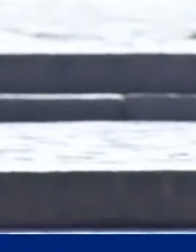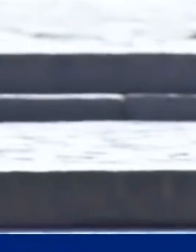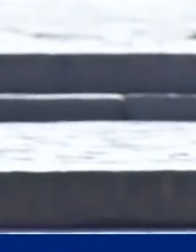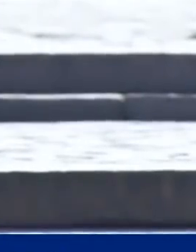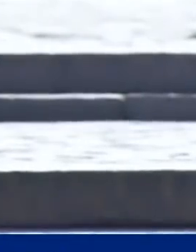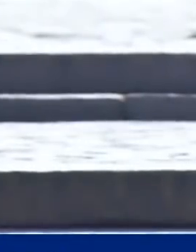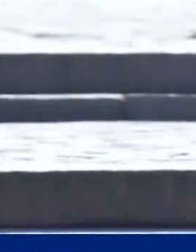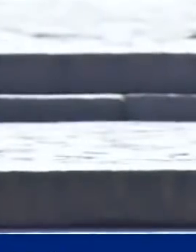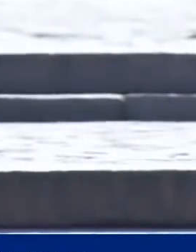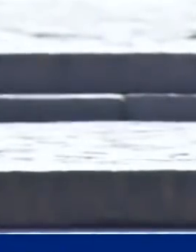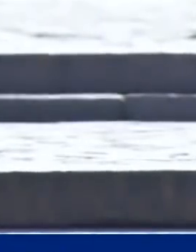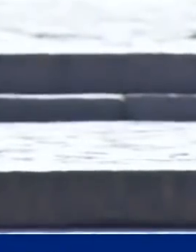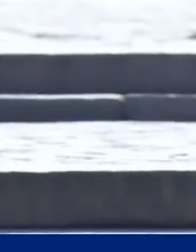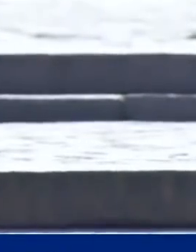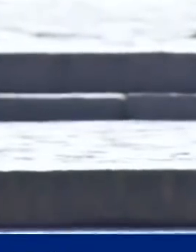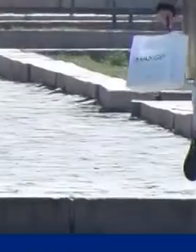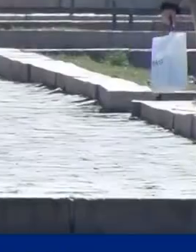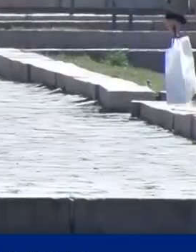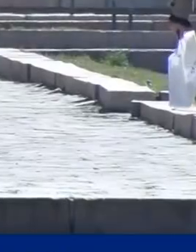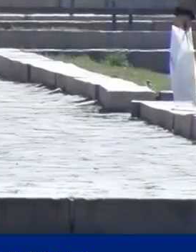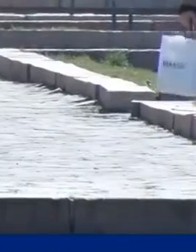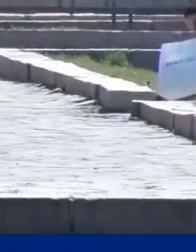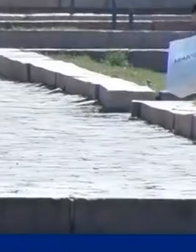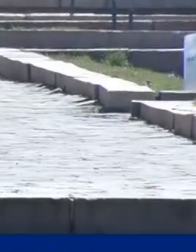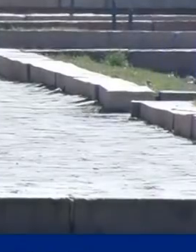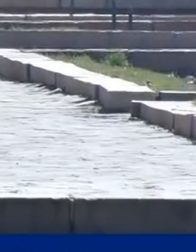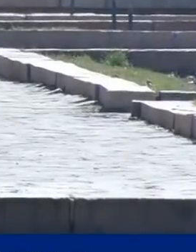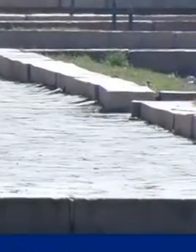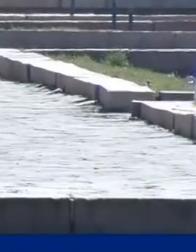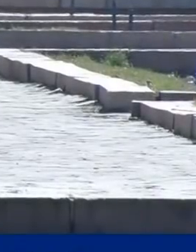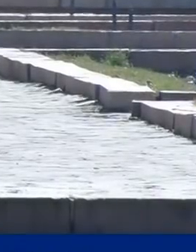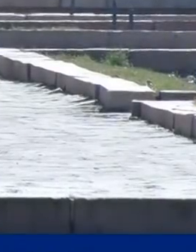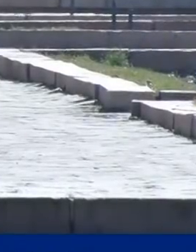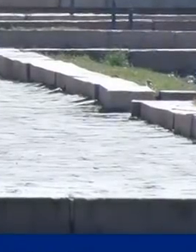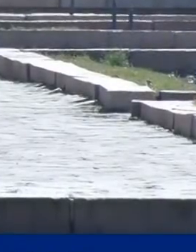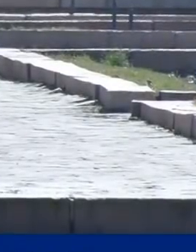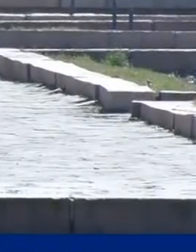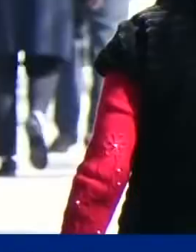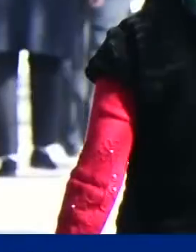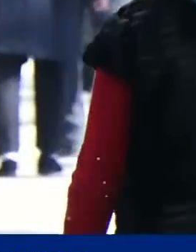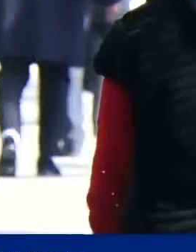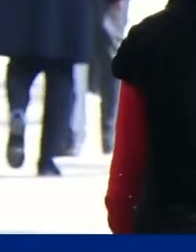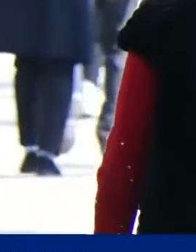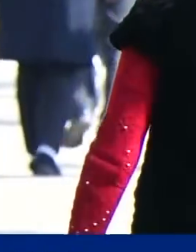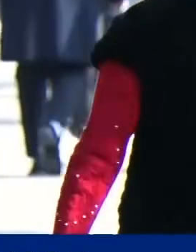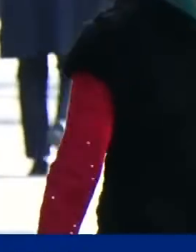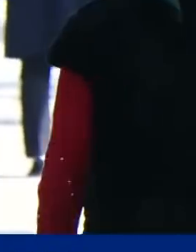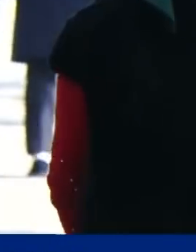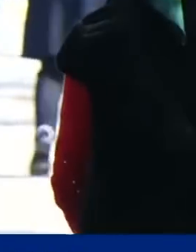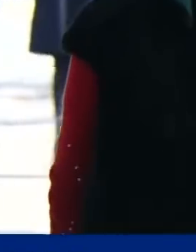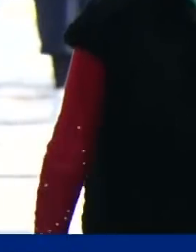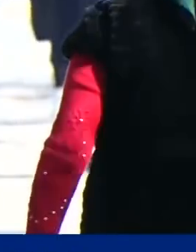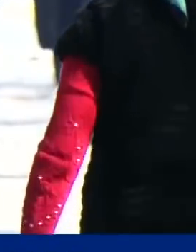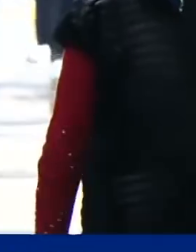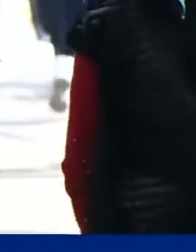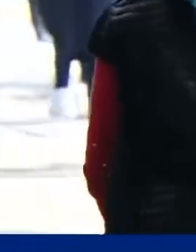вопросов. Была отмечена важность продолжения работы госорганов в штатном режиме и необходимость качественной подготовки и оперативной реализации